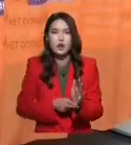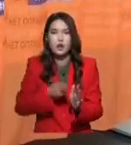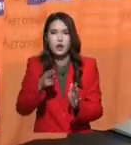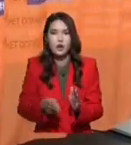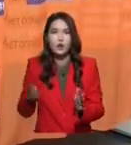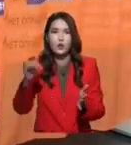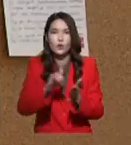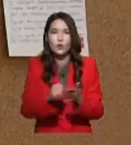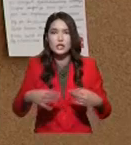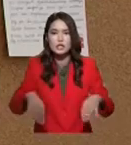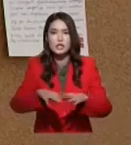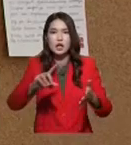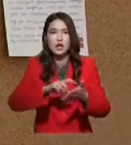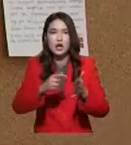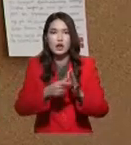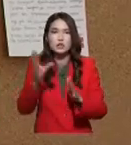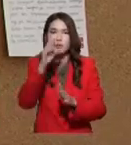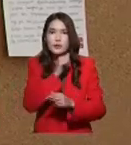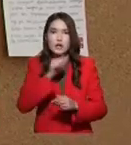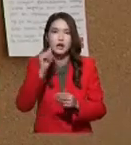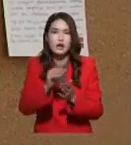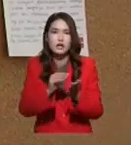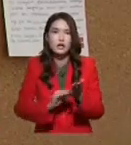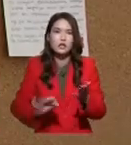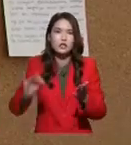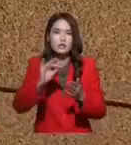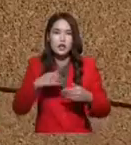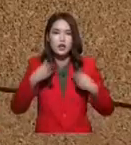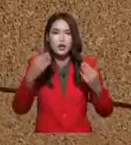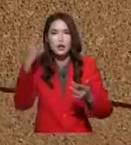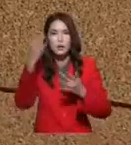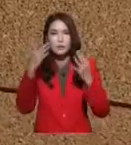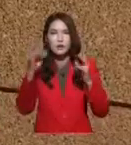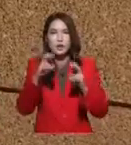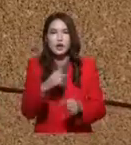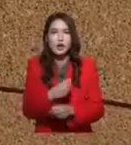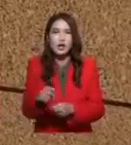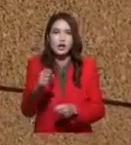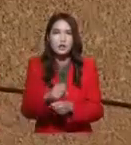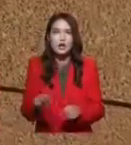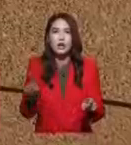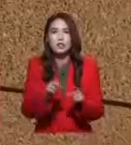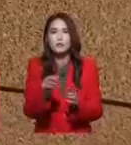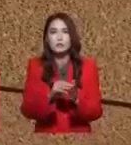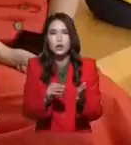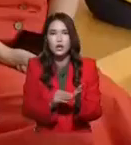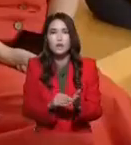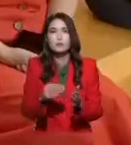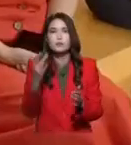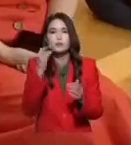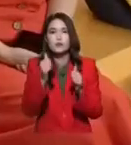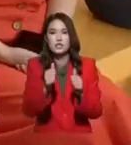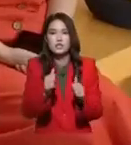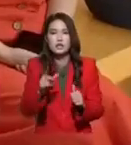установили закрытые кабинки, где можно анонимно написать свою историю или поделиться мыслями по теме борьбы с насилием. Затем эти записи размещают